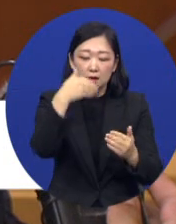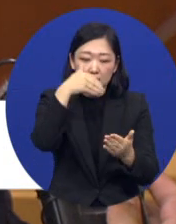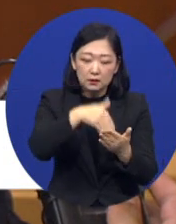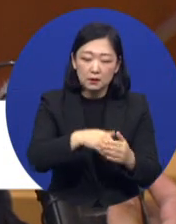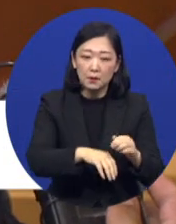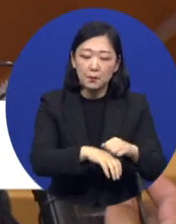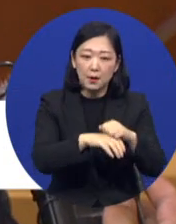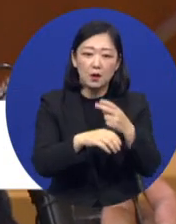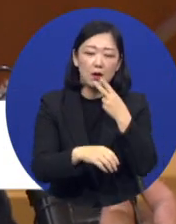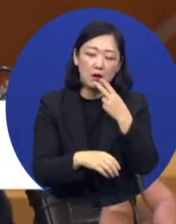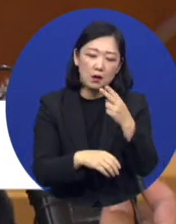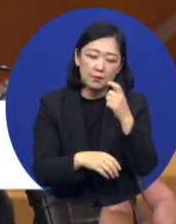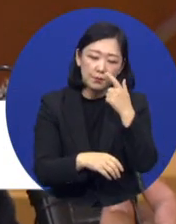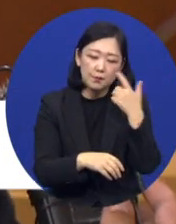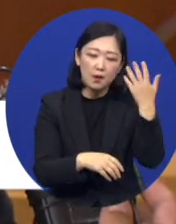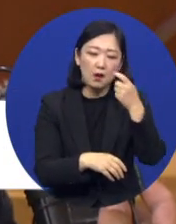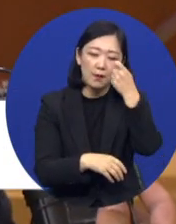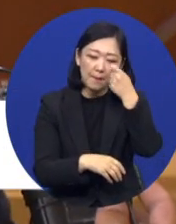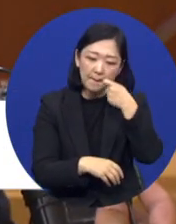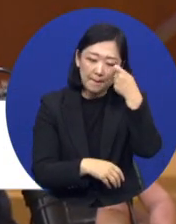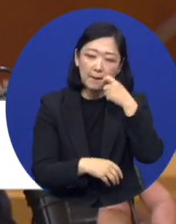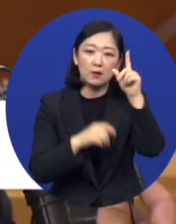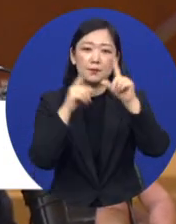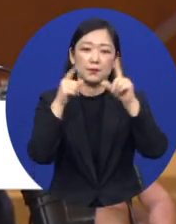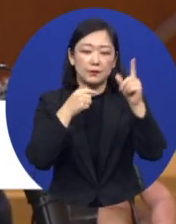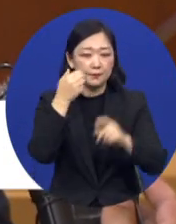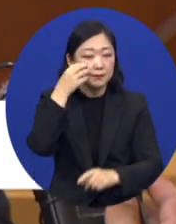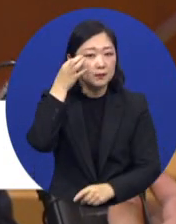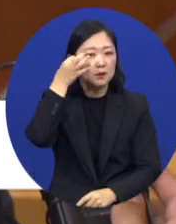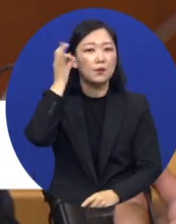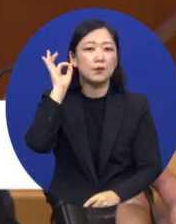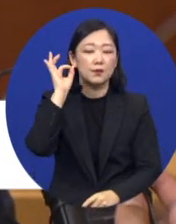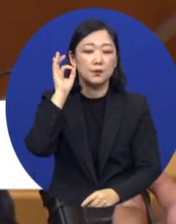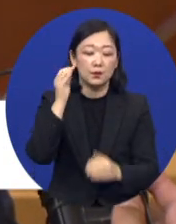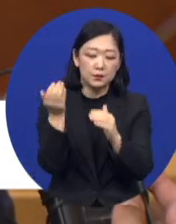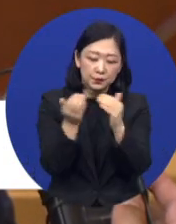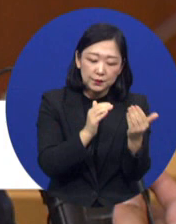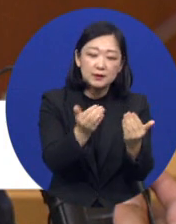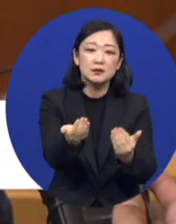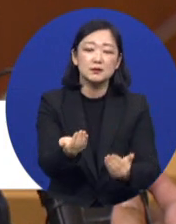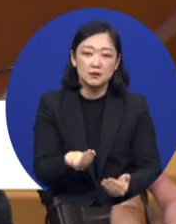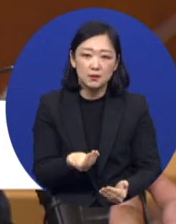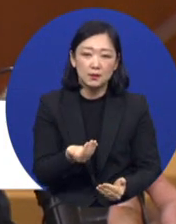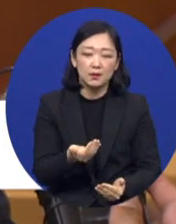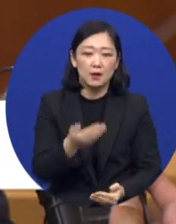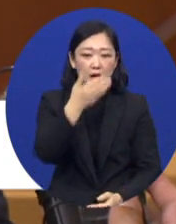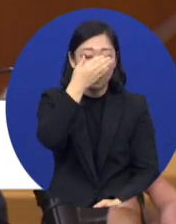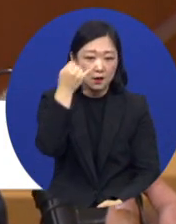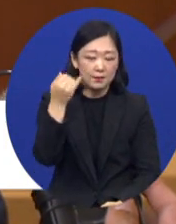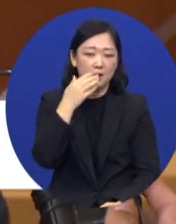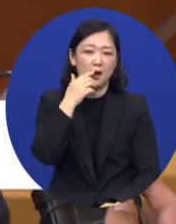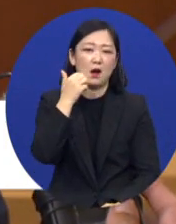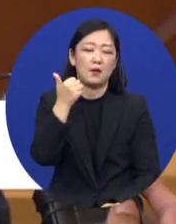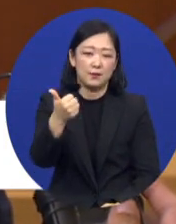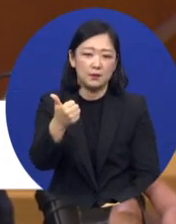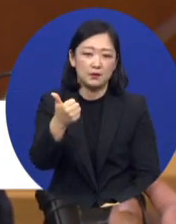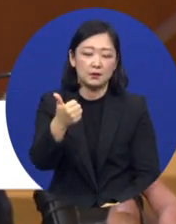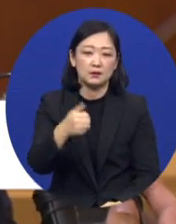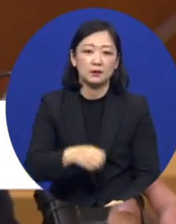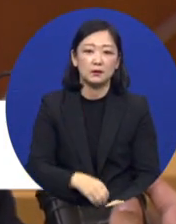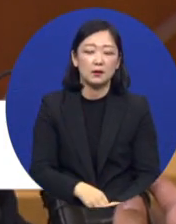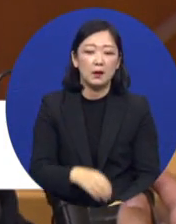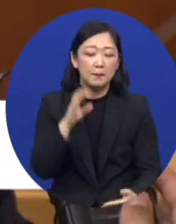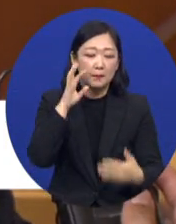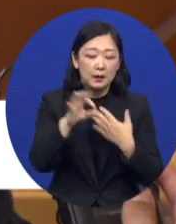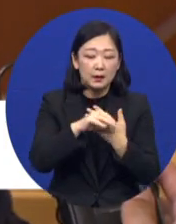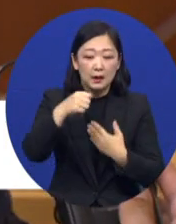연기에 한숨을 들이키며 눈물 글썽이는 모습이 떠오릅니다. 돌아가시기 직전까지도 할머니는 저희 아버지에게